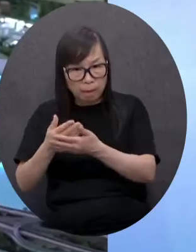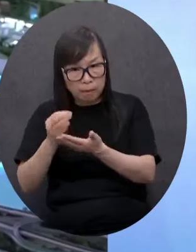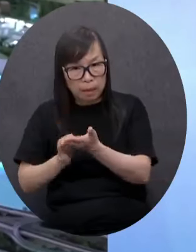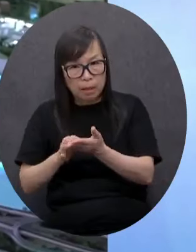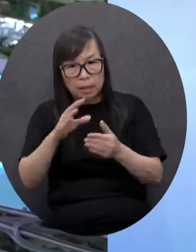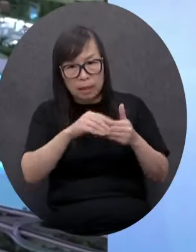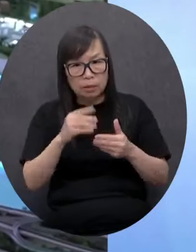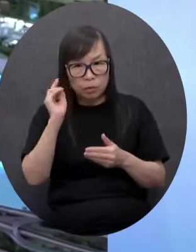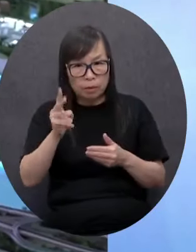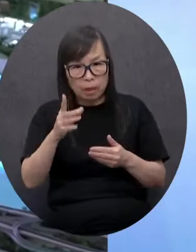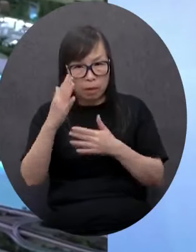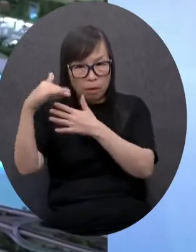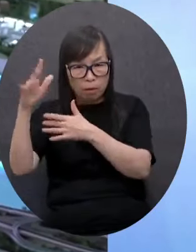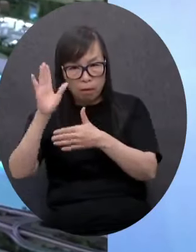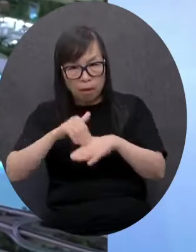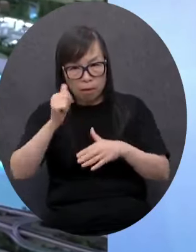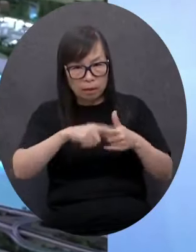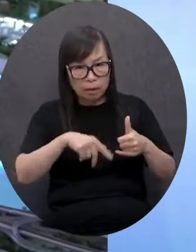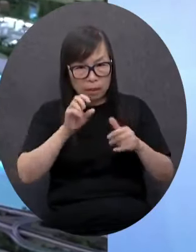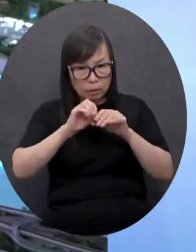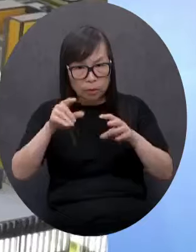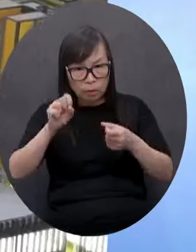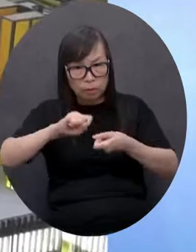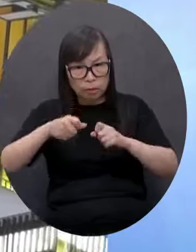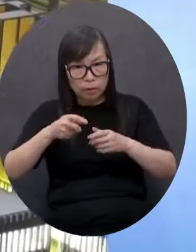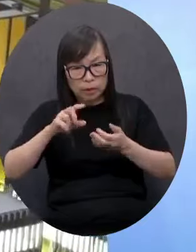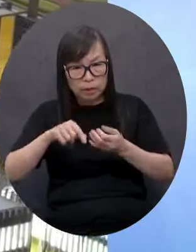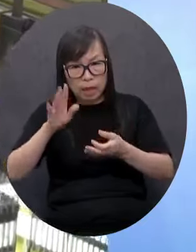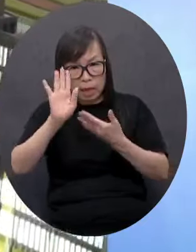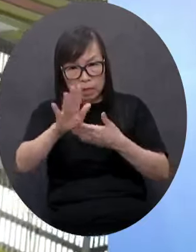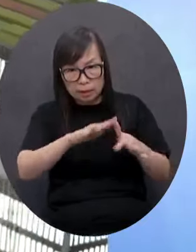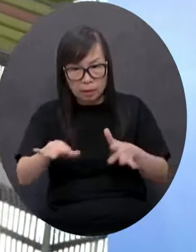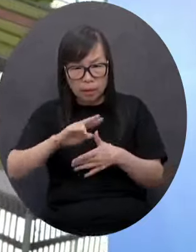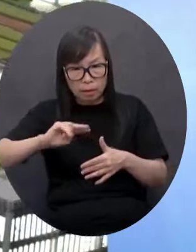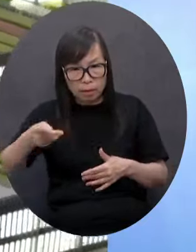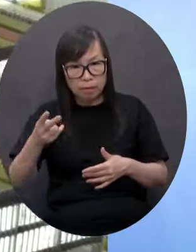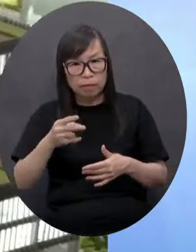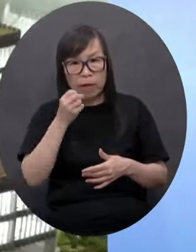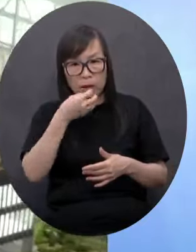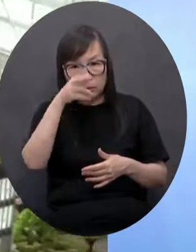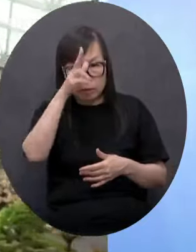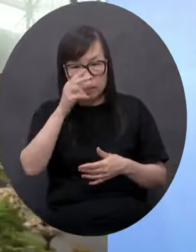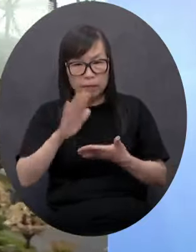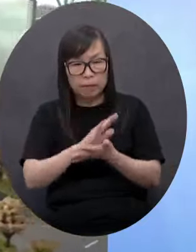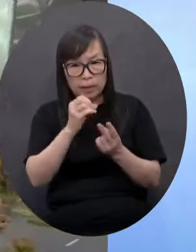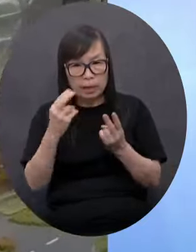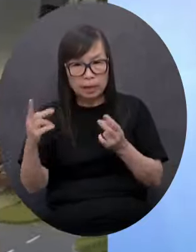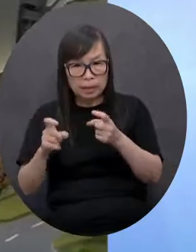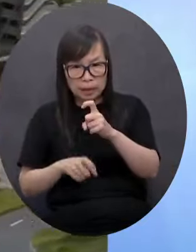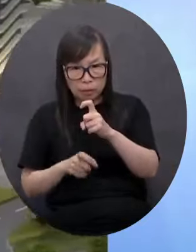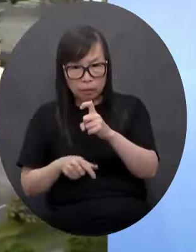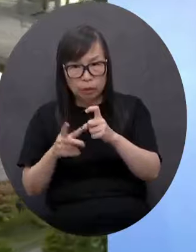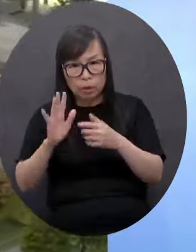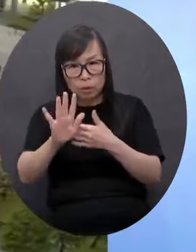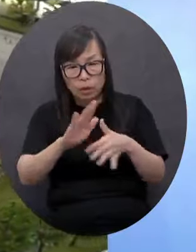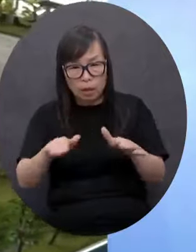进200多名海外人才，推动科研成果在前海转化。特区政府在2022年9月和